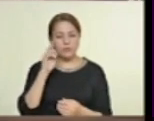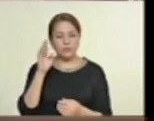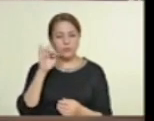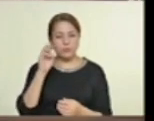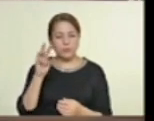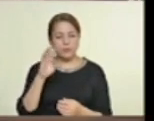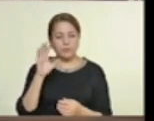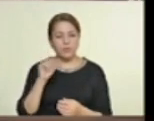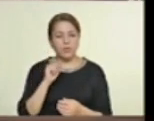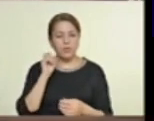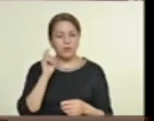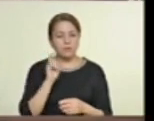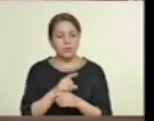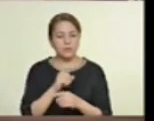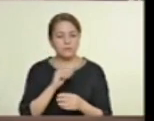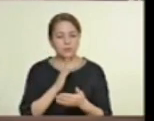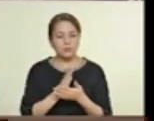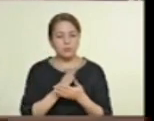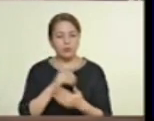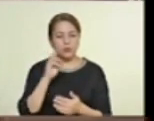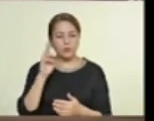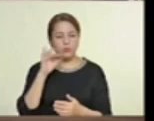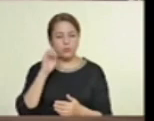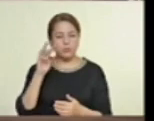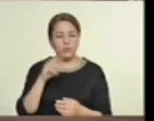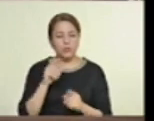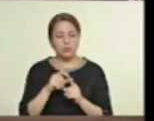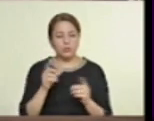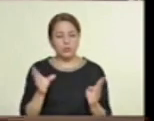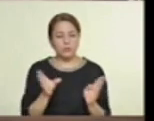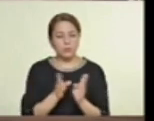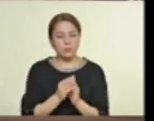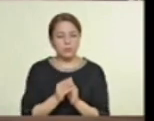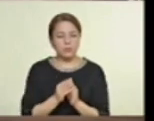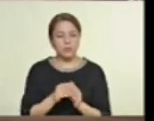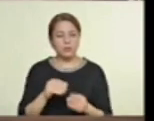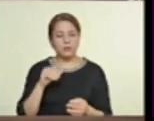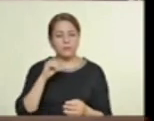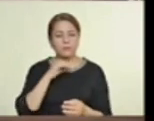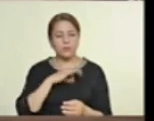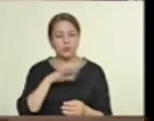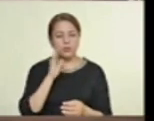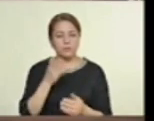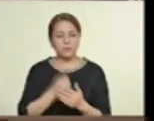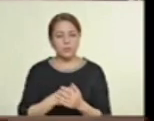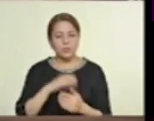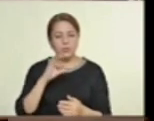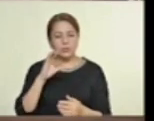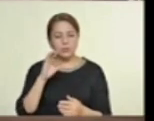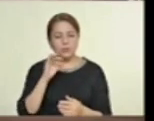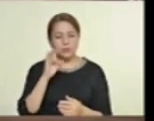va vazifadosh ko'makchilarni so'zlar bilan birgalikda qo'llab ko'ramiz. Sof